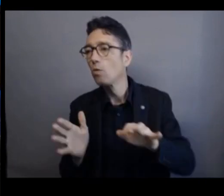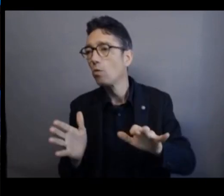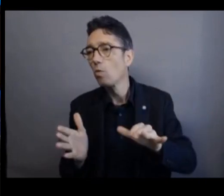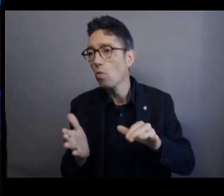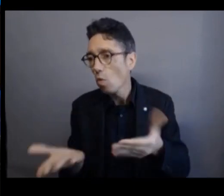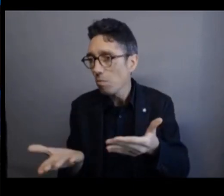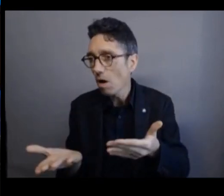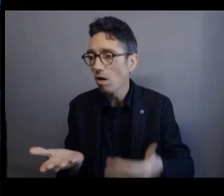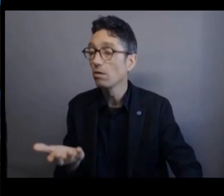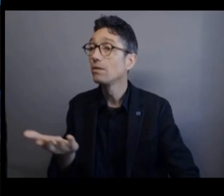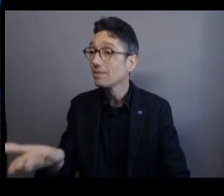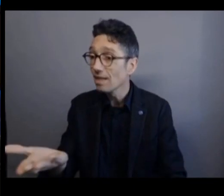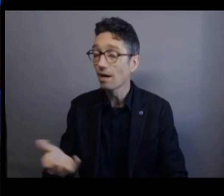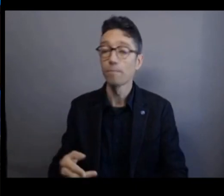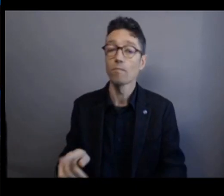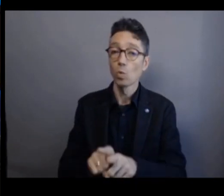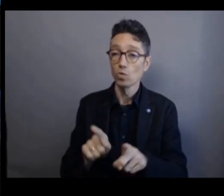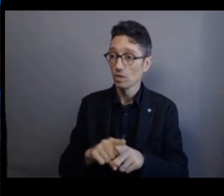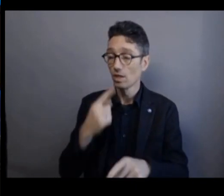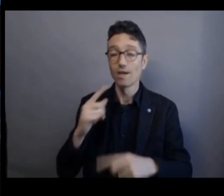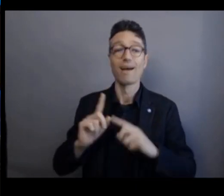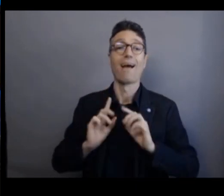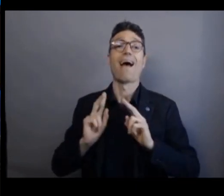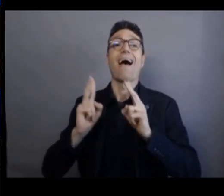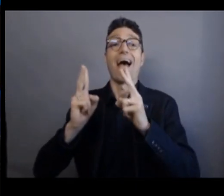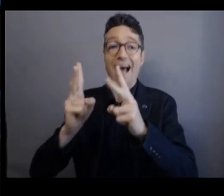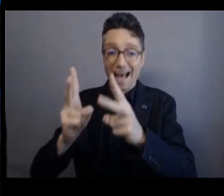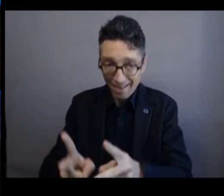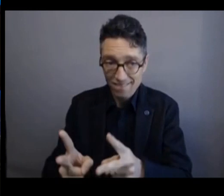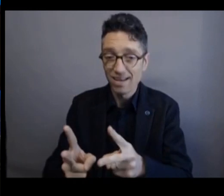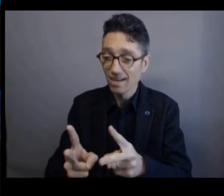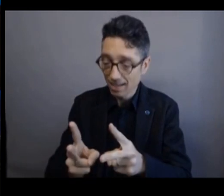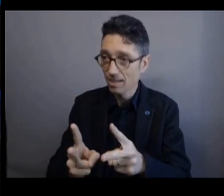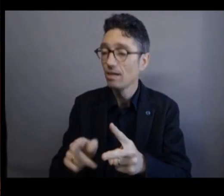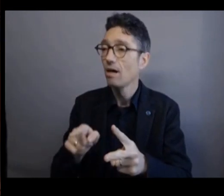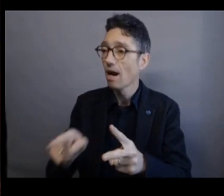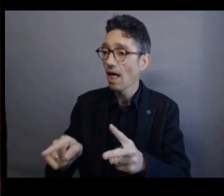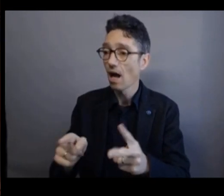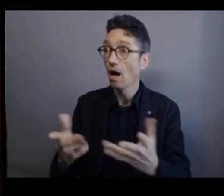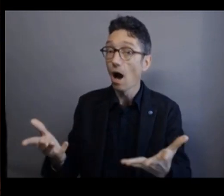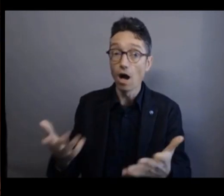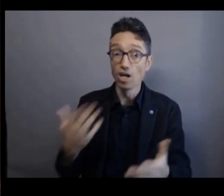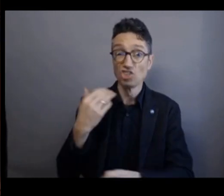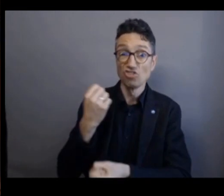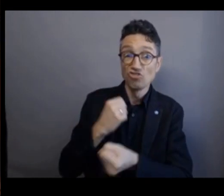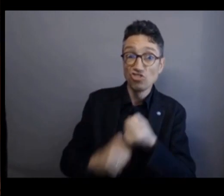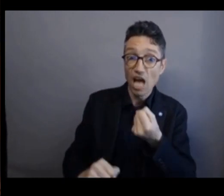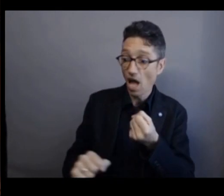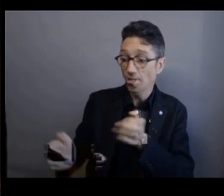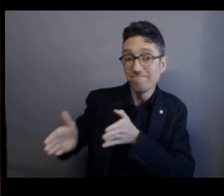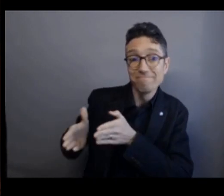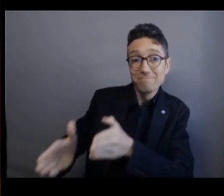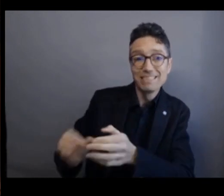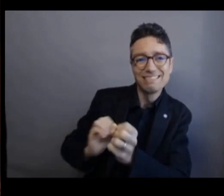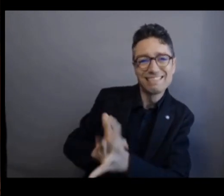la ville, comment vous assurez que quand vous arrivez au point de dépose, vous n'êtes pas au milieu d'une piste cyclable ou d'un endroit qui va gêner le passager pour descendre du